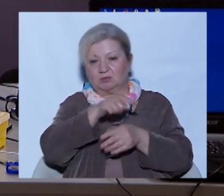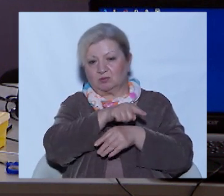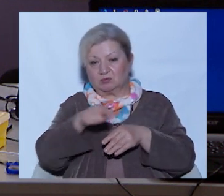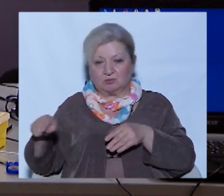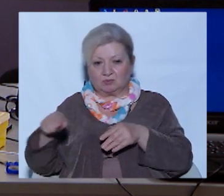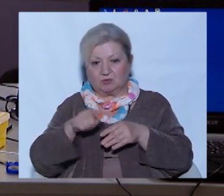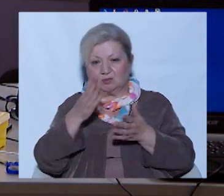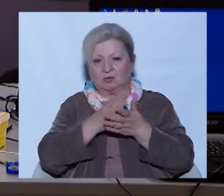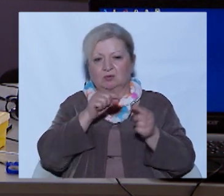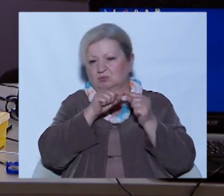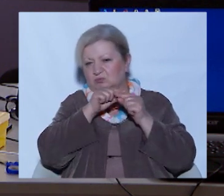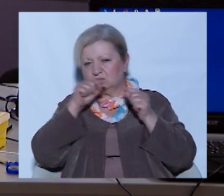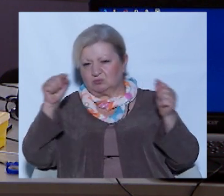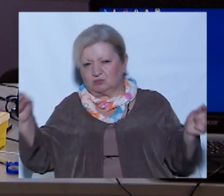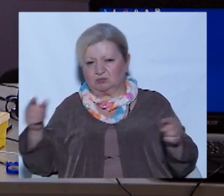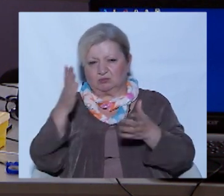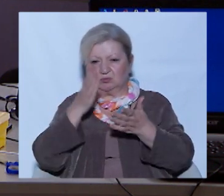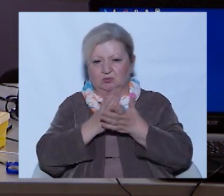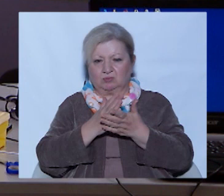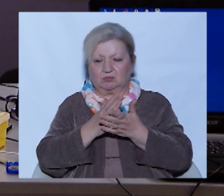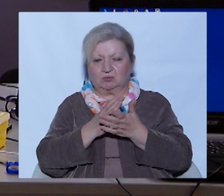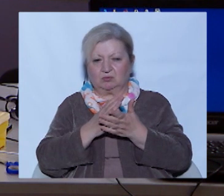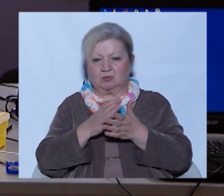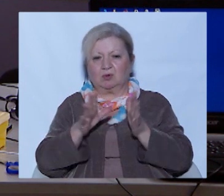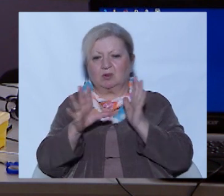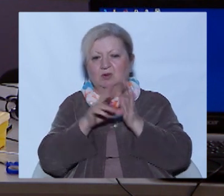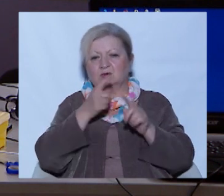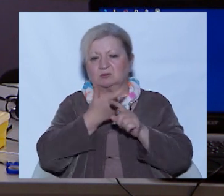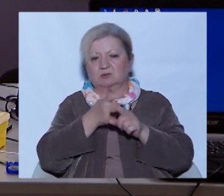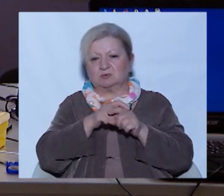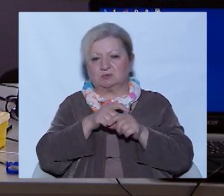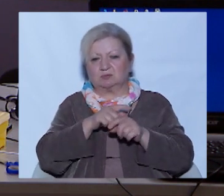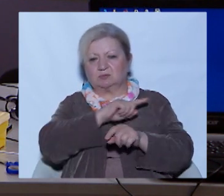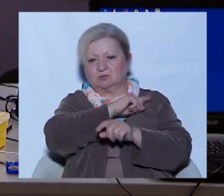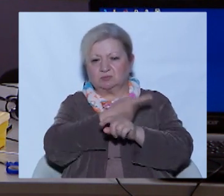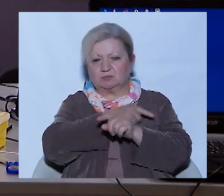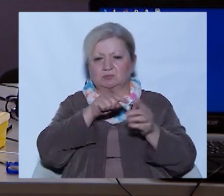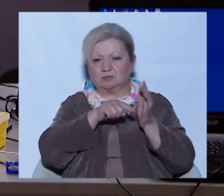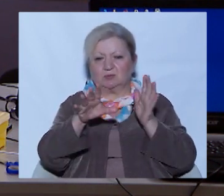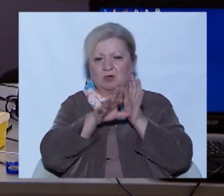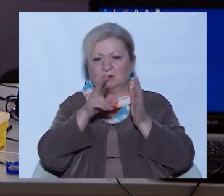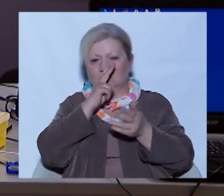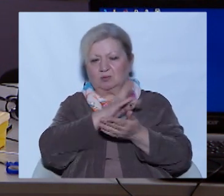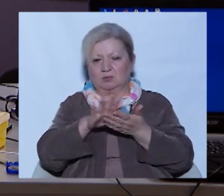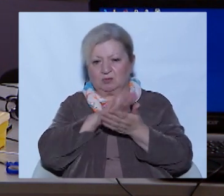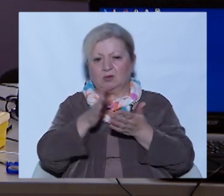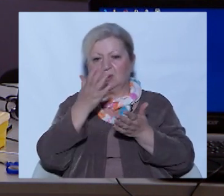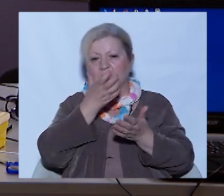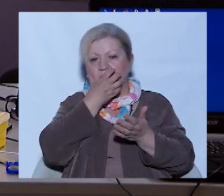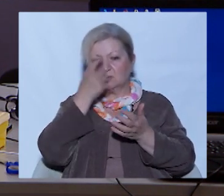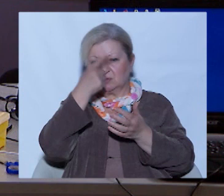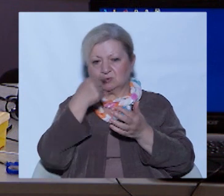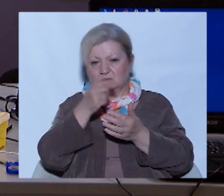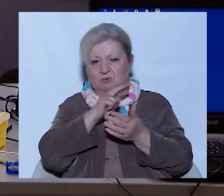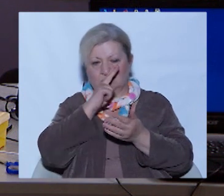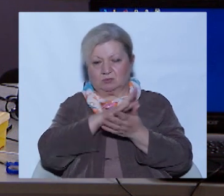გამტარებში რომელიც ძალიან დიდ მანძილზეა გაჭიმული უზარმაზარი ენერგია გამოიყოფა და დანაკარგები გვექნება სითფოს